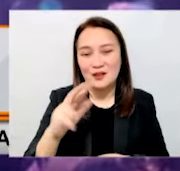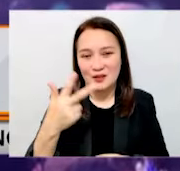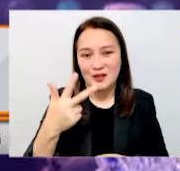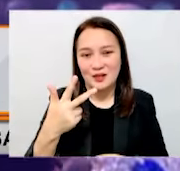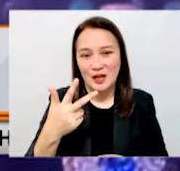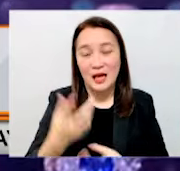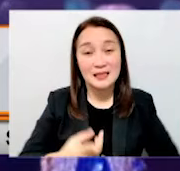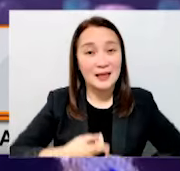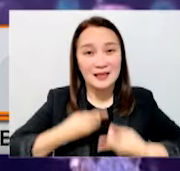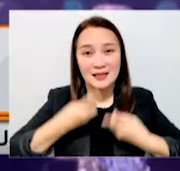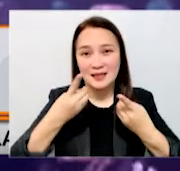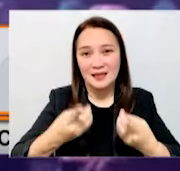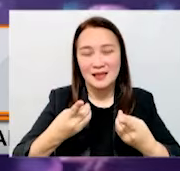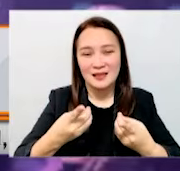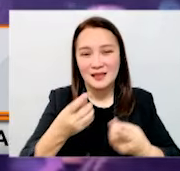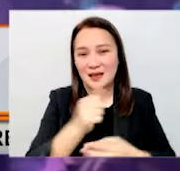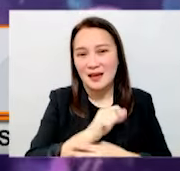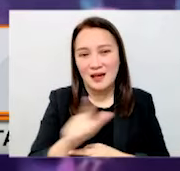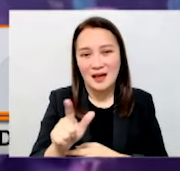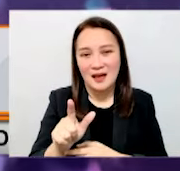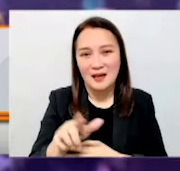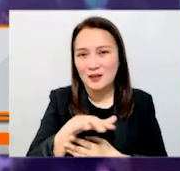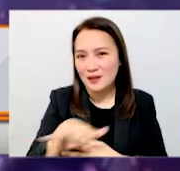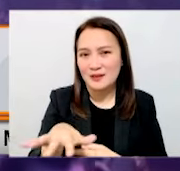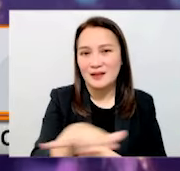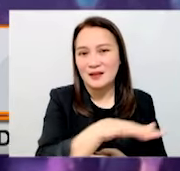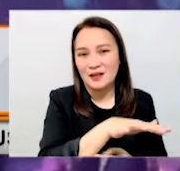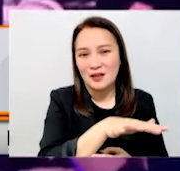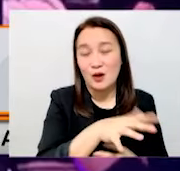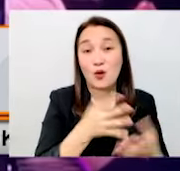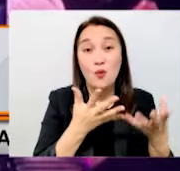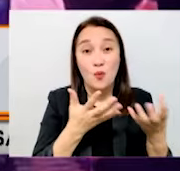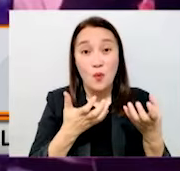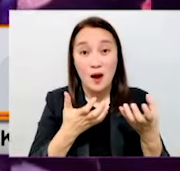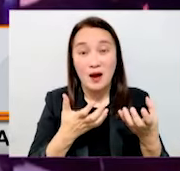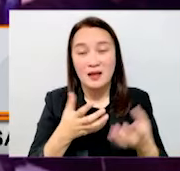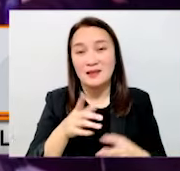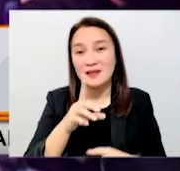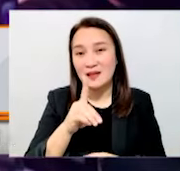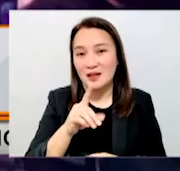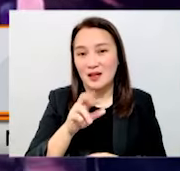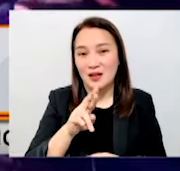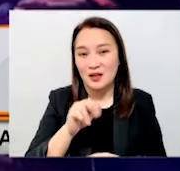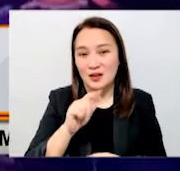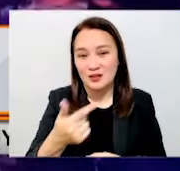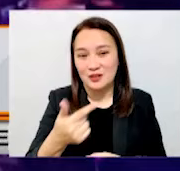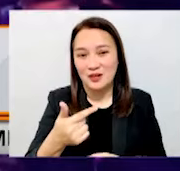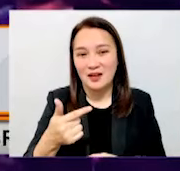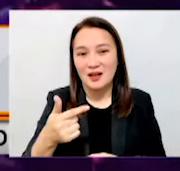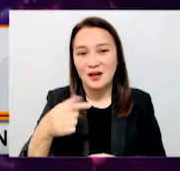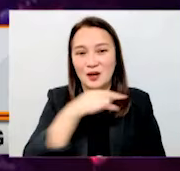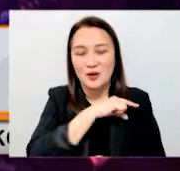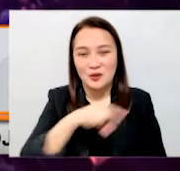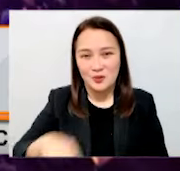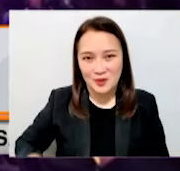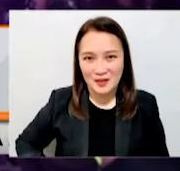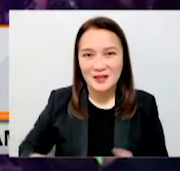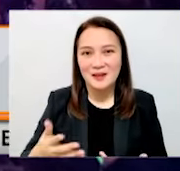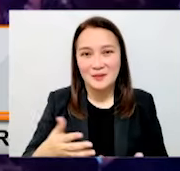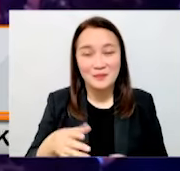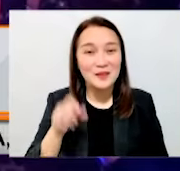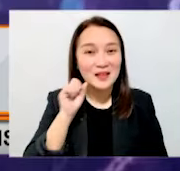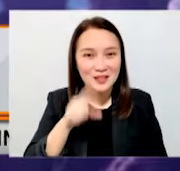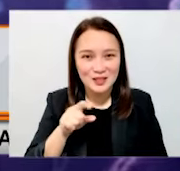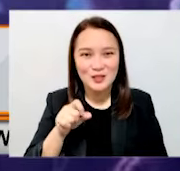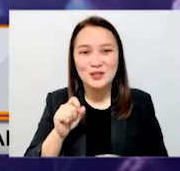all the generations na gusto maging drag queens at sa mga sister ko at sisters ko sa Drag Race Philippines